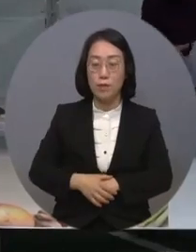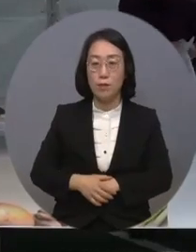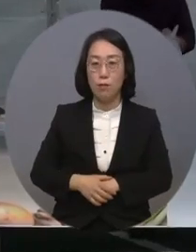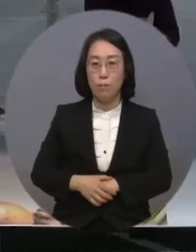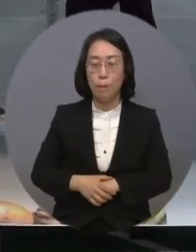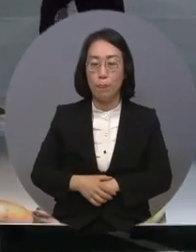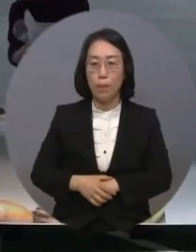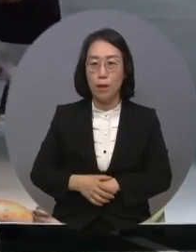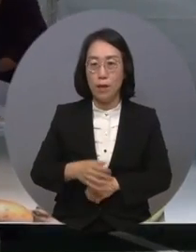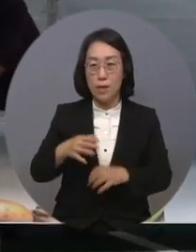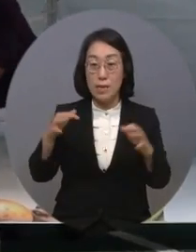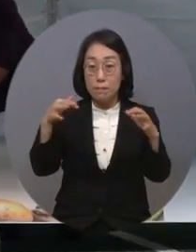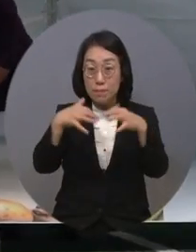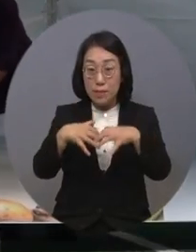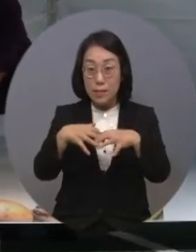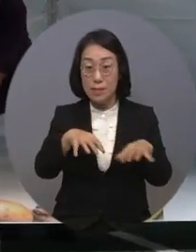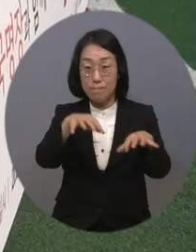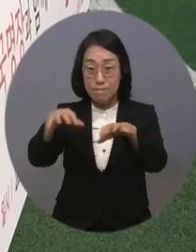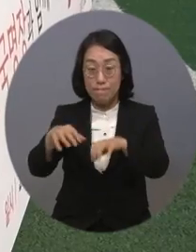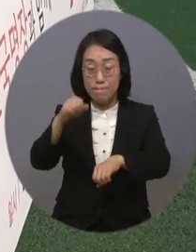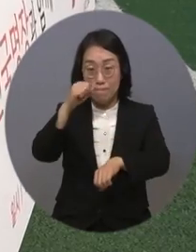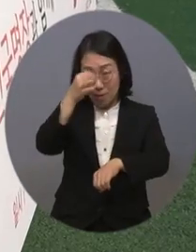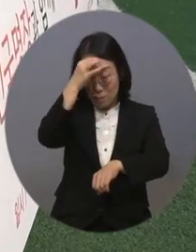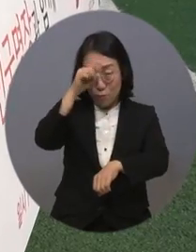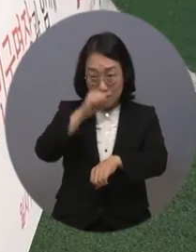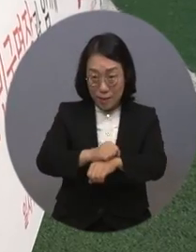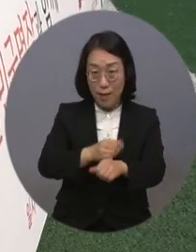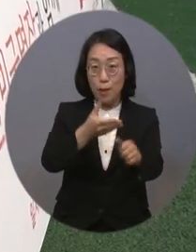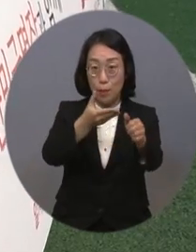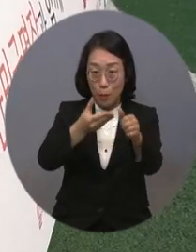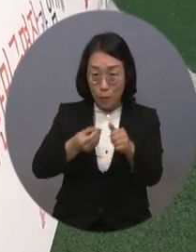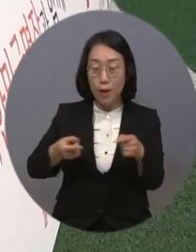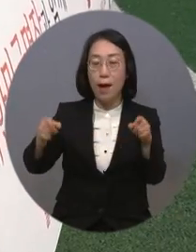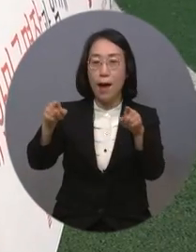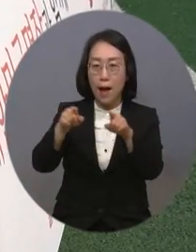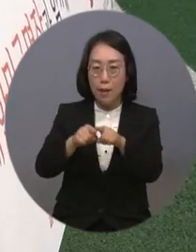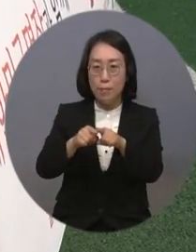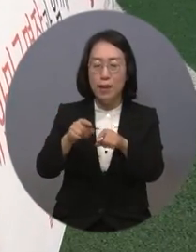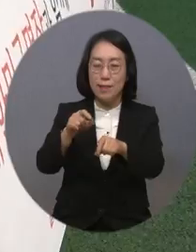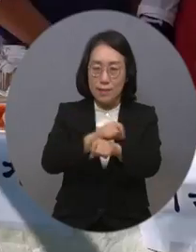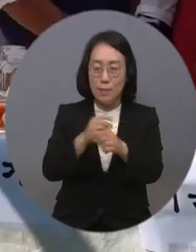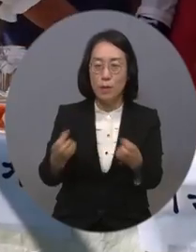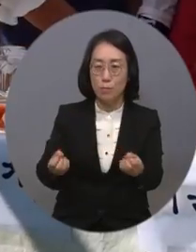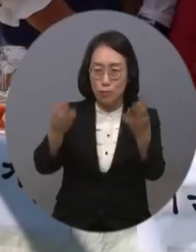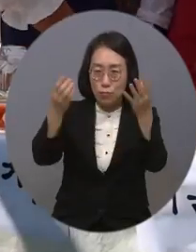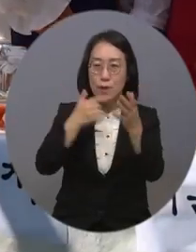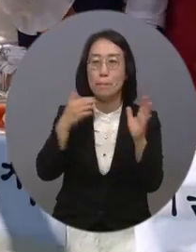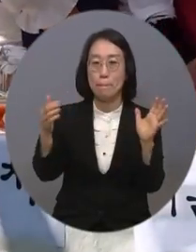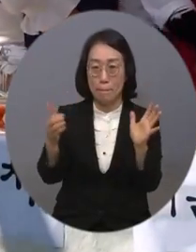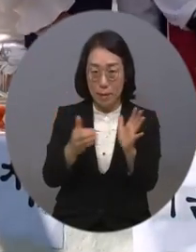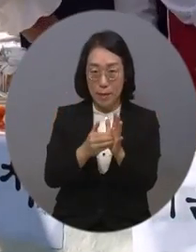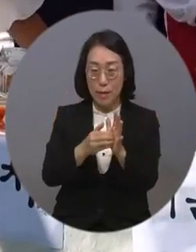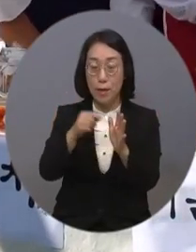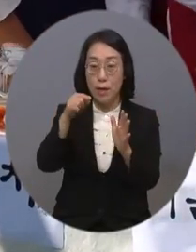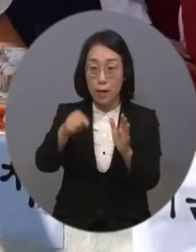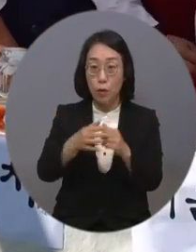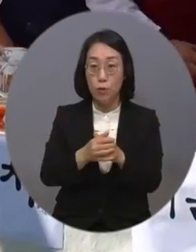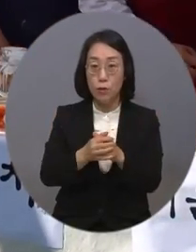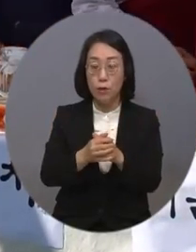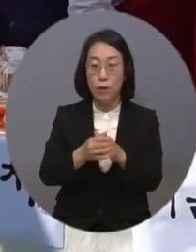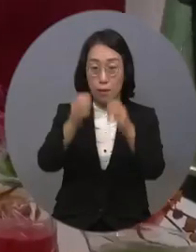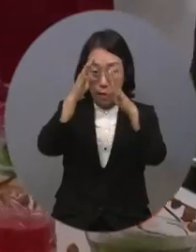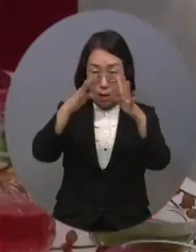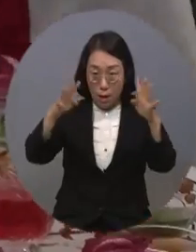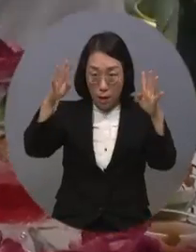김치 명장과 함께하는 군산시 김장김치 나눔 행사를 개최했습니다. 행사는